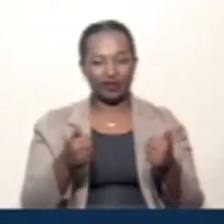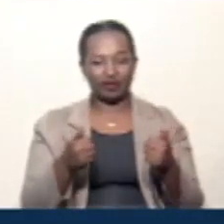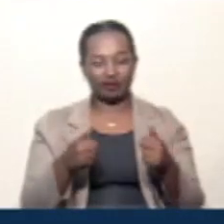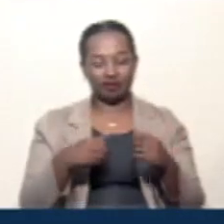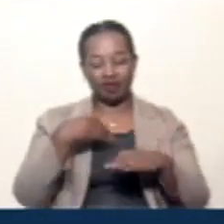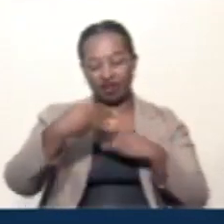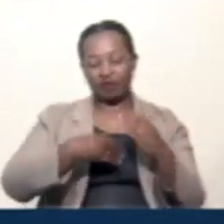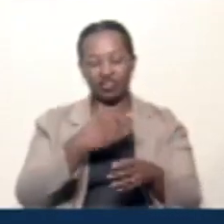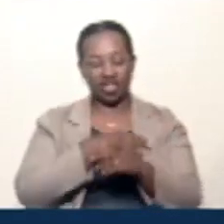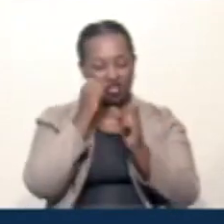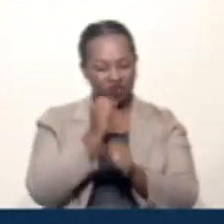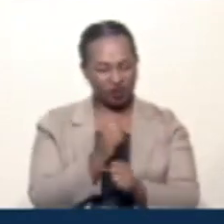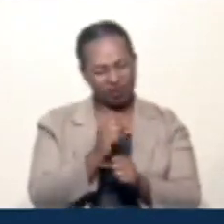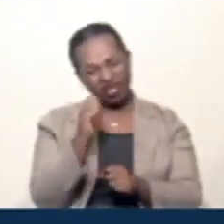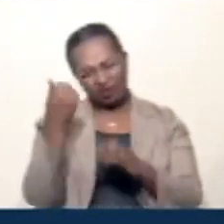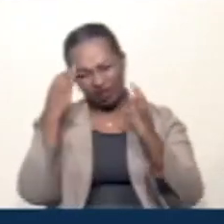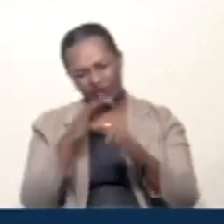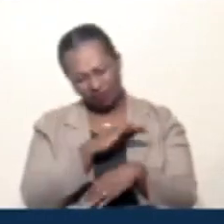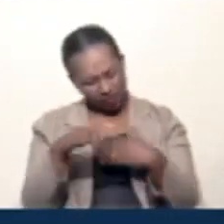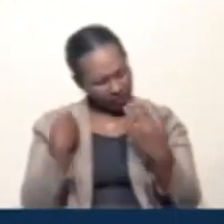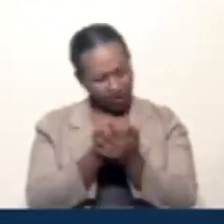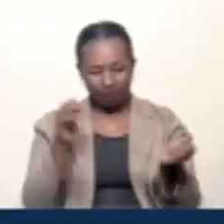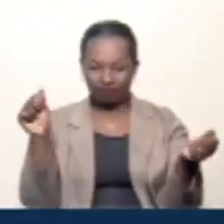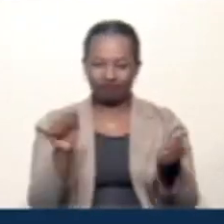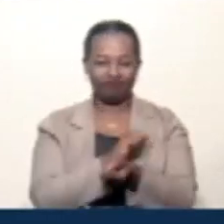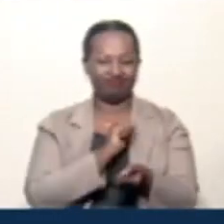isombe n'isombe n'ibindi byose bijyanye nabyo birangirika.